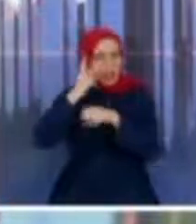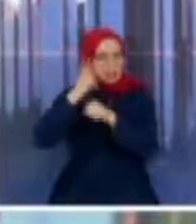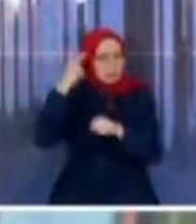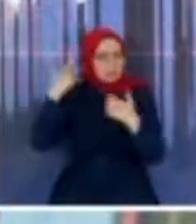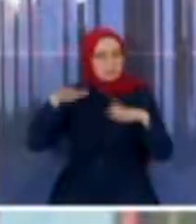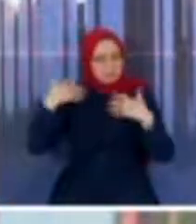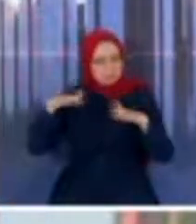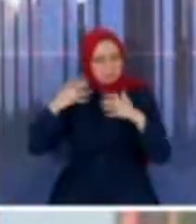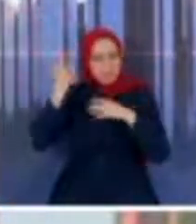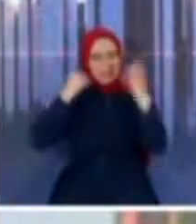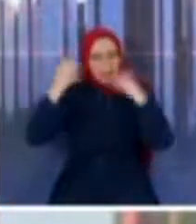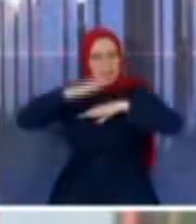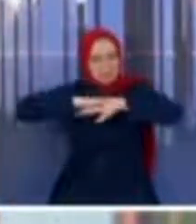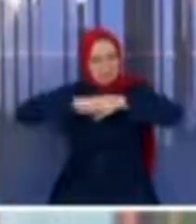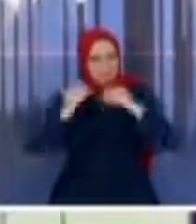روسيكلاج.